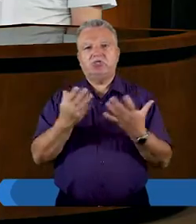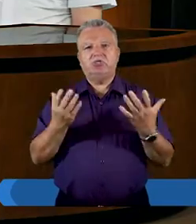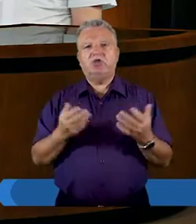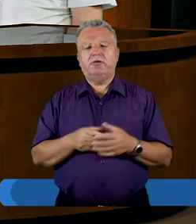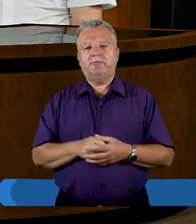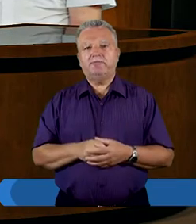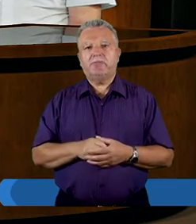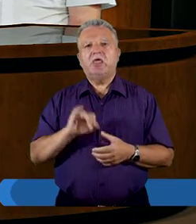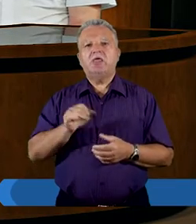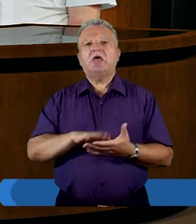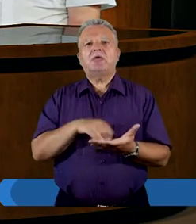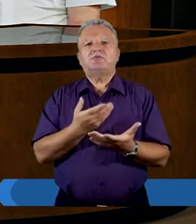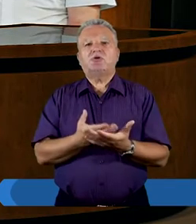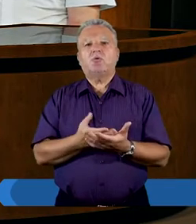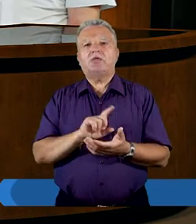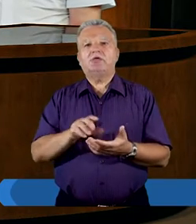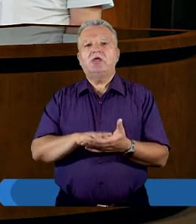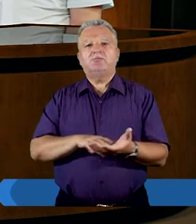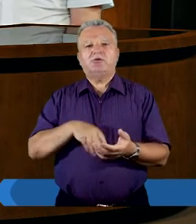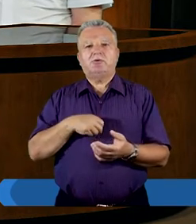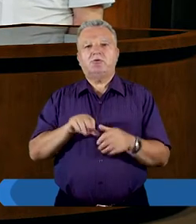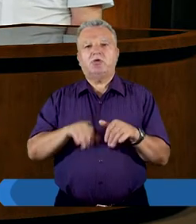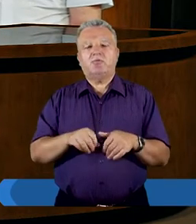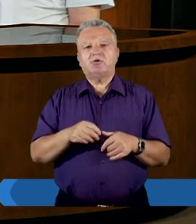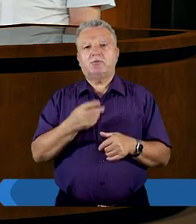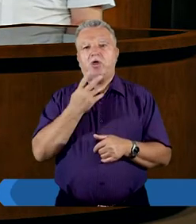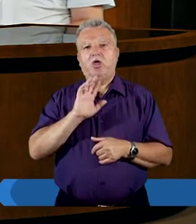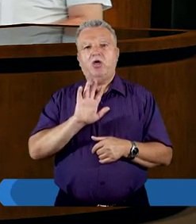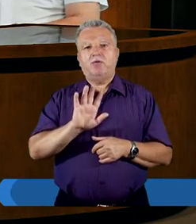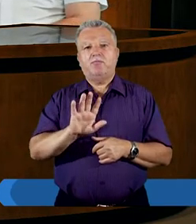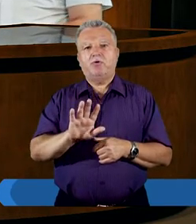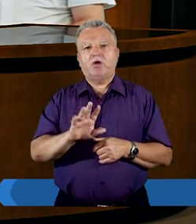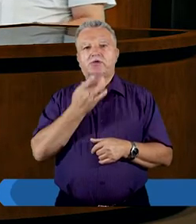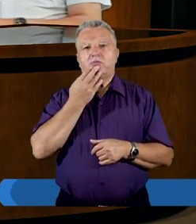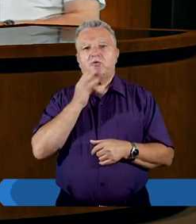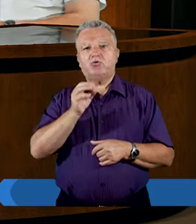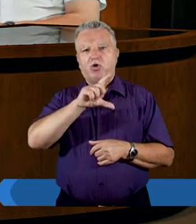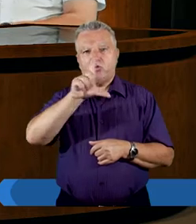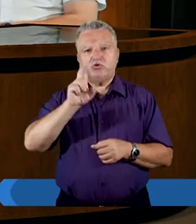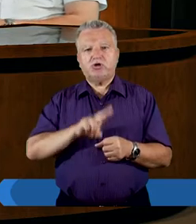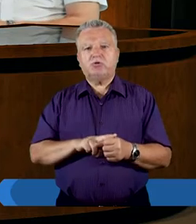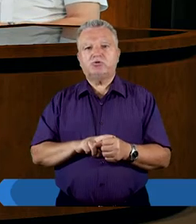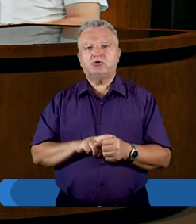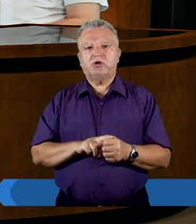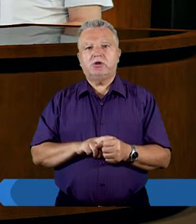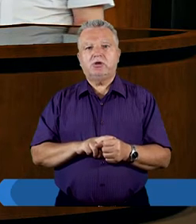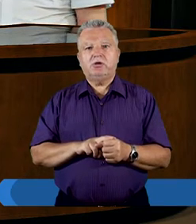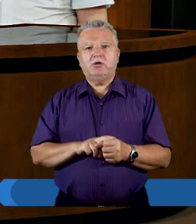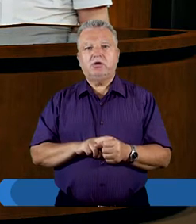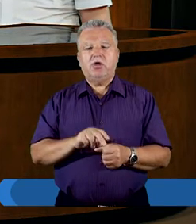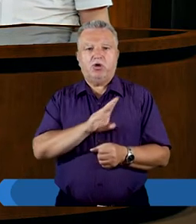przykłady historii z Pisma Świętego moglibyśmy przytoczyć, mówiących o ludziach, którzy no, po